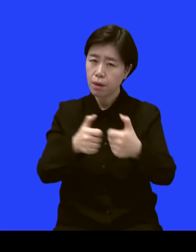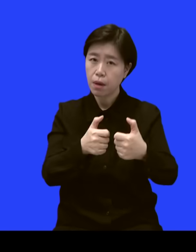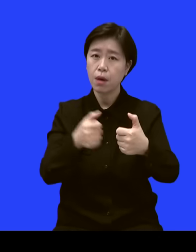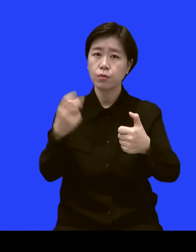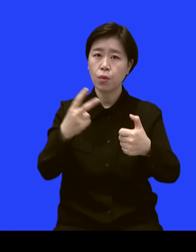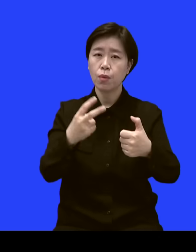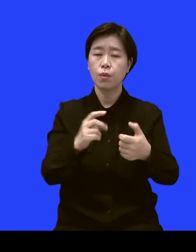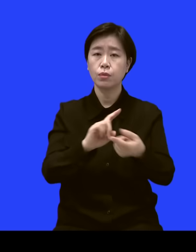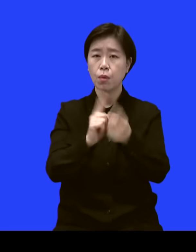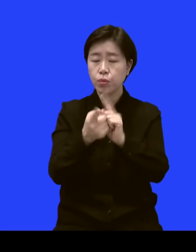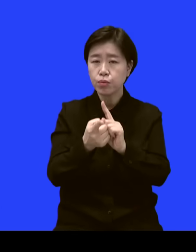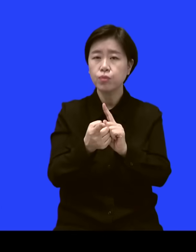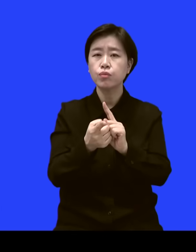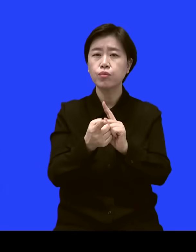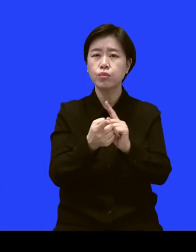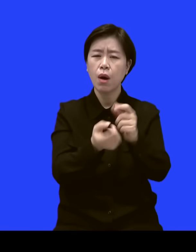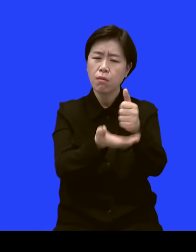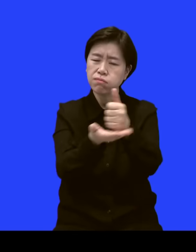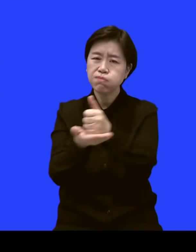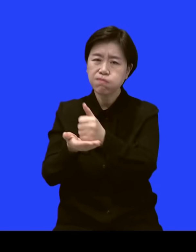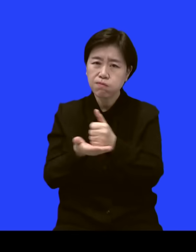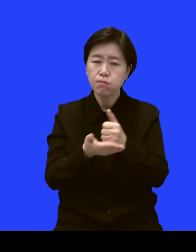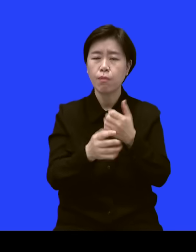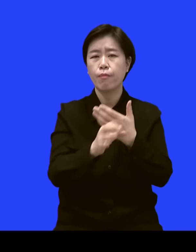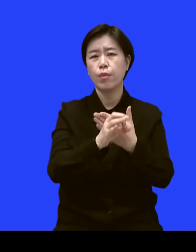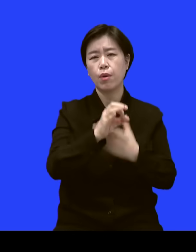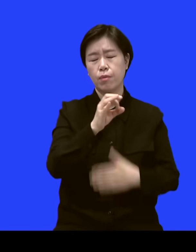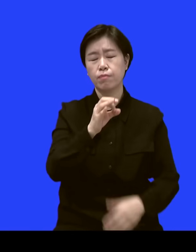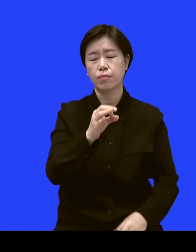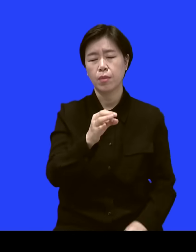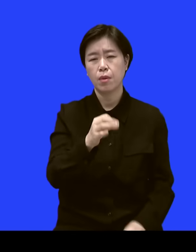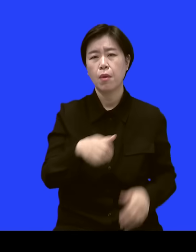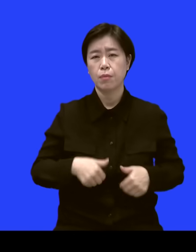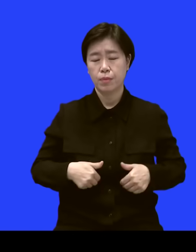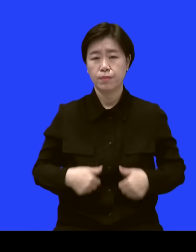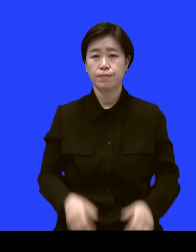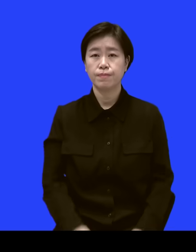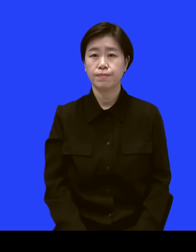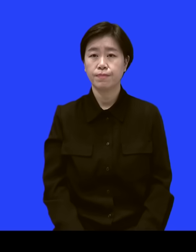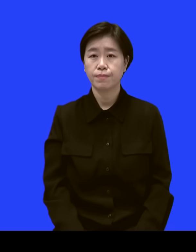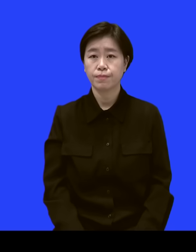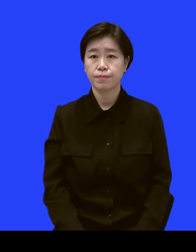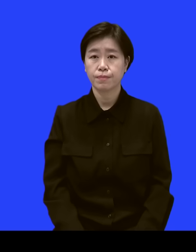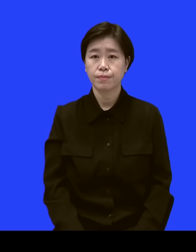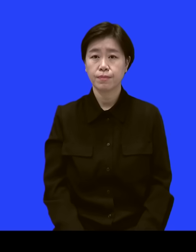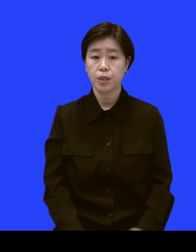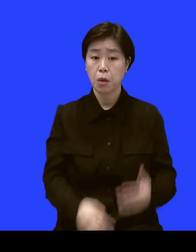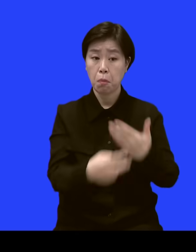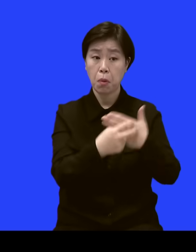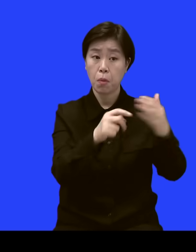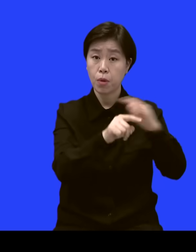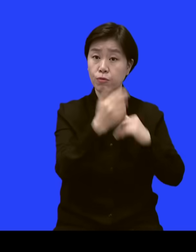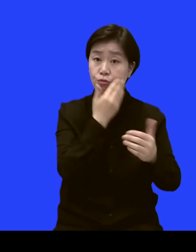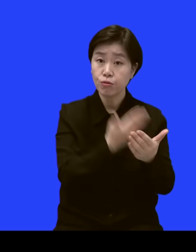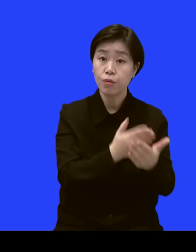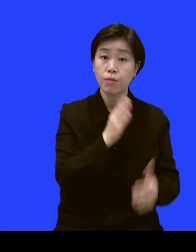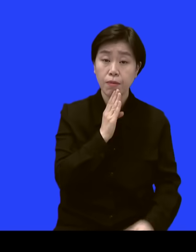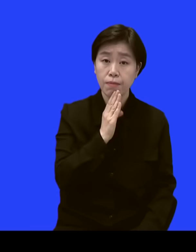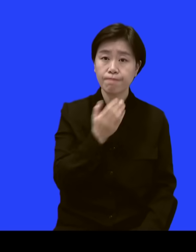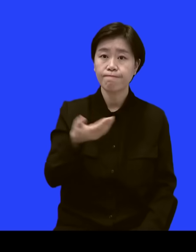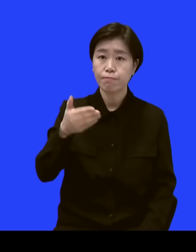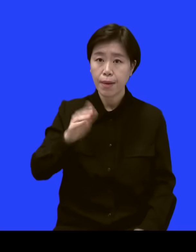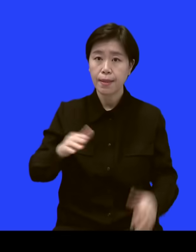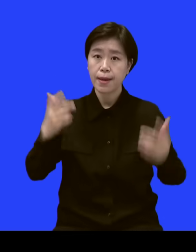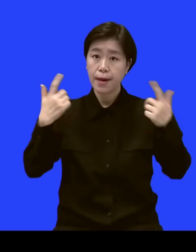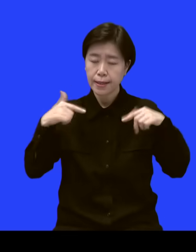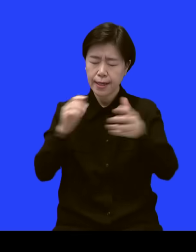치료받고 서로 오픈하면 예, 좋겠어요. 오픈하고 예. 감기처럼 생각을 해야 된다고 생각을 네, 해요. 그래서 맞아요. 근데 의학으로도 하지만 늘 깨어서 있지 않고